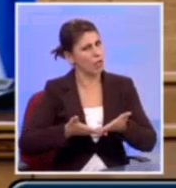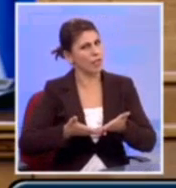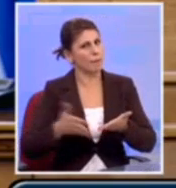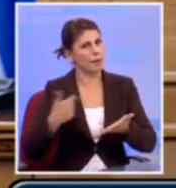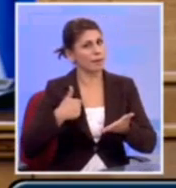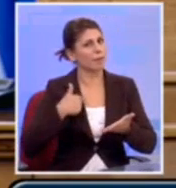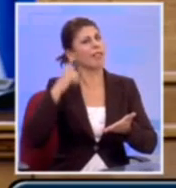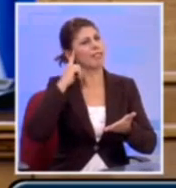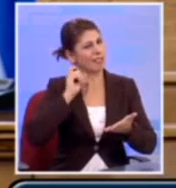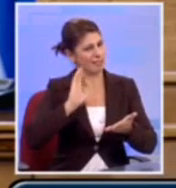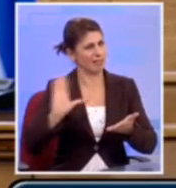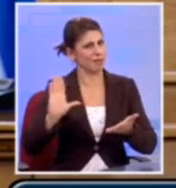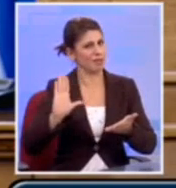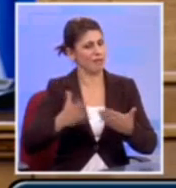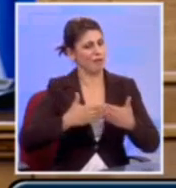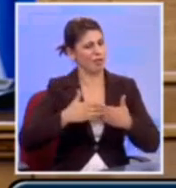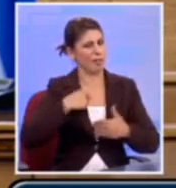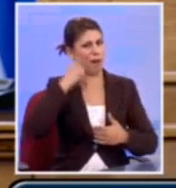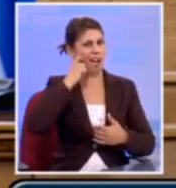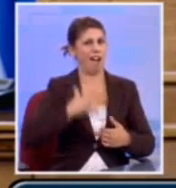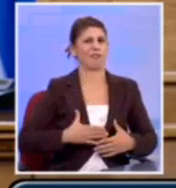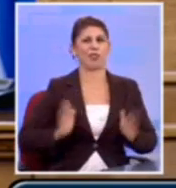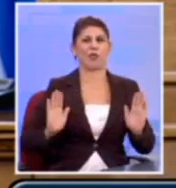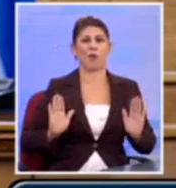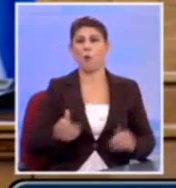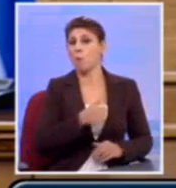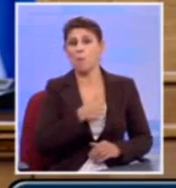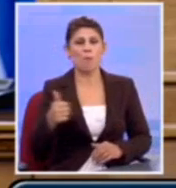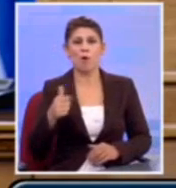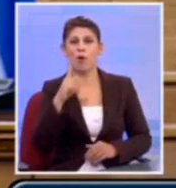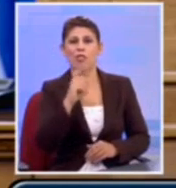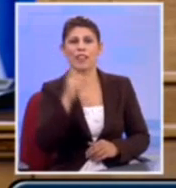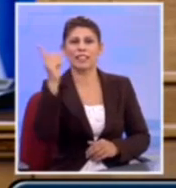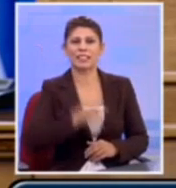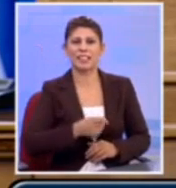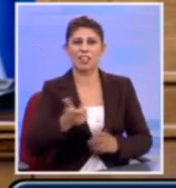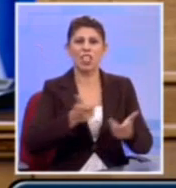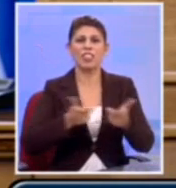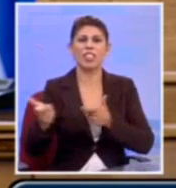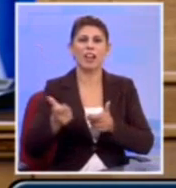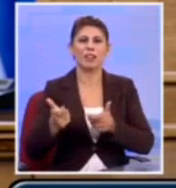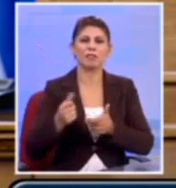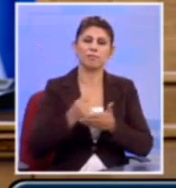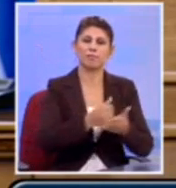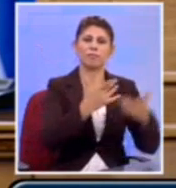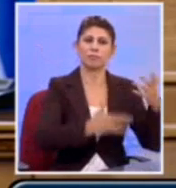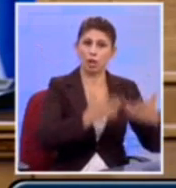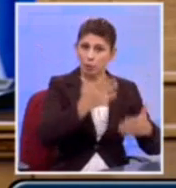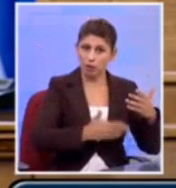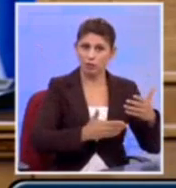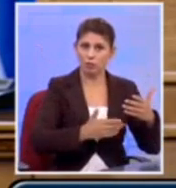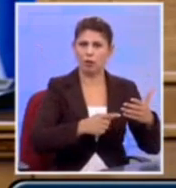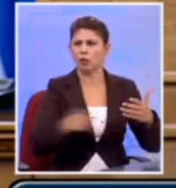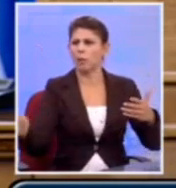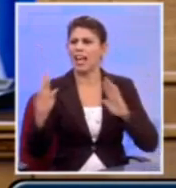και εμείς θα ξέρουμε ότι βοηθάμε τους εαυτούς μας». Αφού μόνο το 10% των δανείων πήγαν στον προϋπολογισμό, ενώ